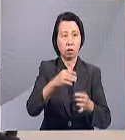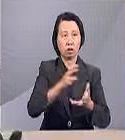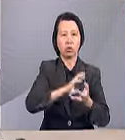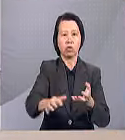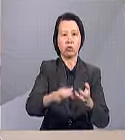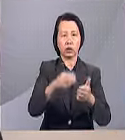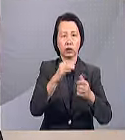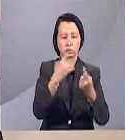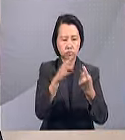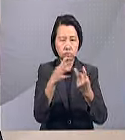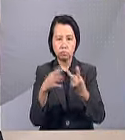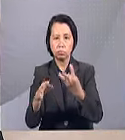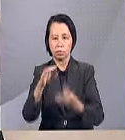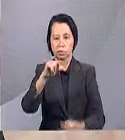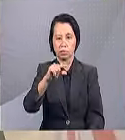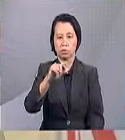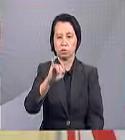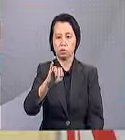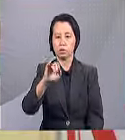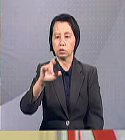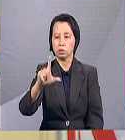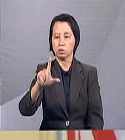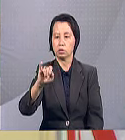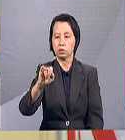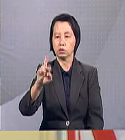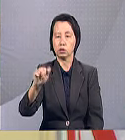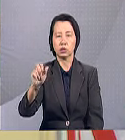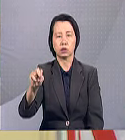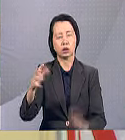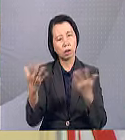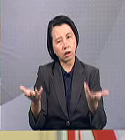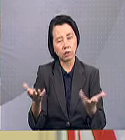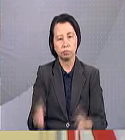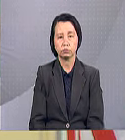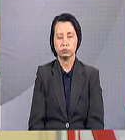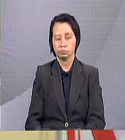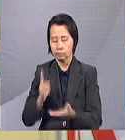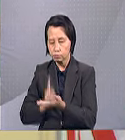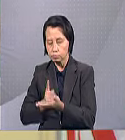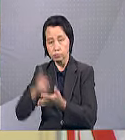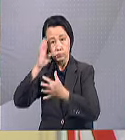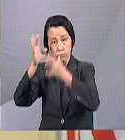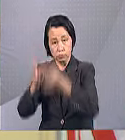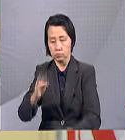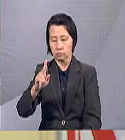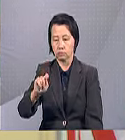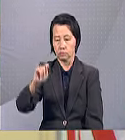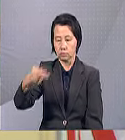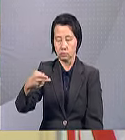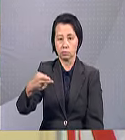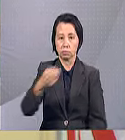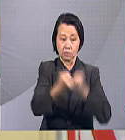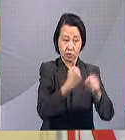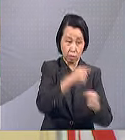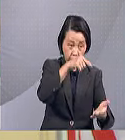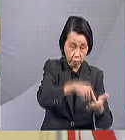mereka? Sebagaimana yang telah diputuskan bersama dengan Tabung Haji, mereka yang tak dapat pergi pada tahun